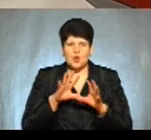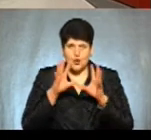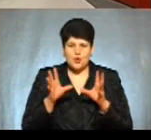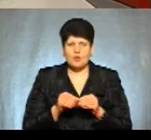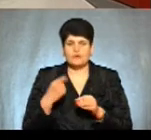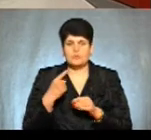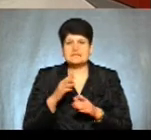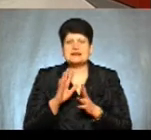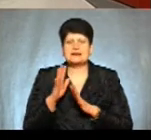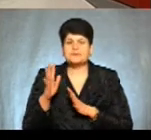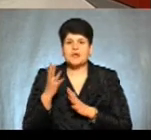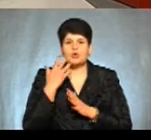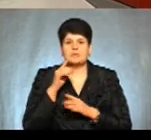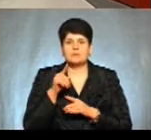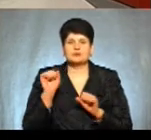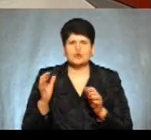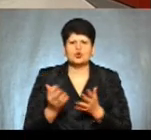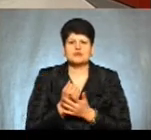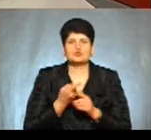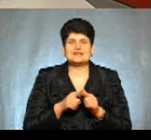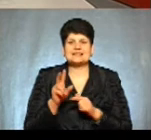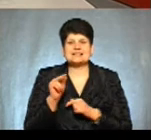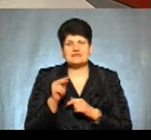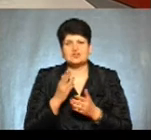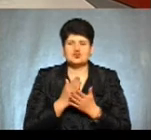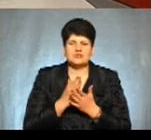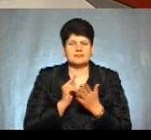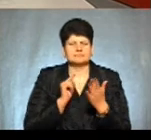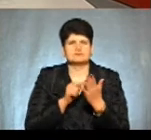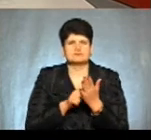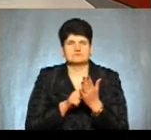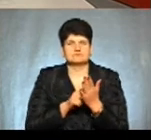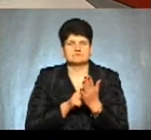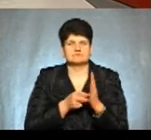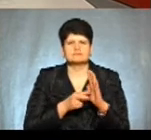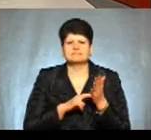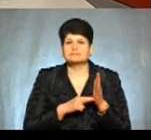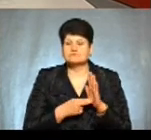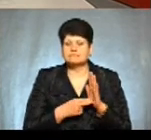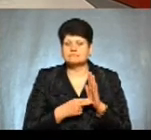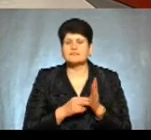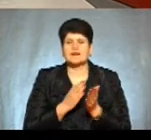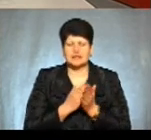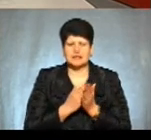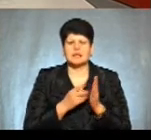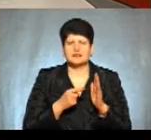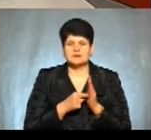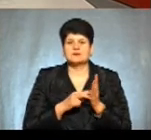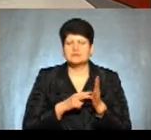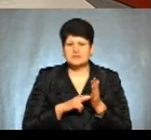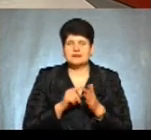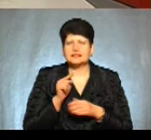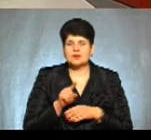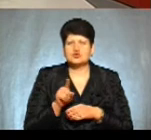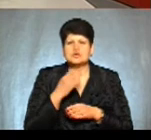в області лісом. Скажіть, коли ми можемо досягнути цієї цифри, чи є якась певна стратегія? Стратегія є така, що на сьогоднішній день і,